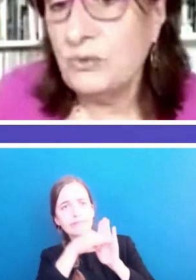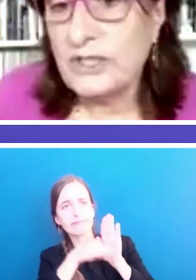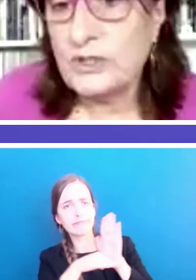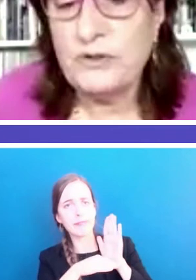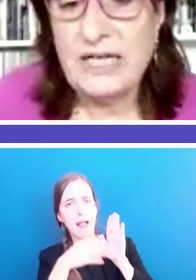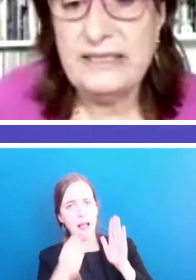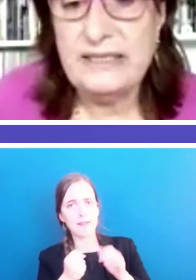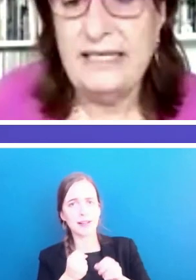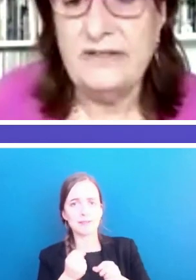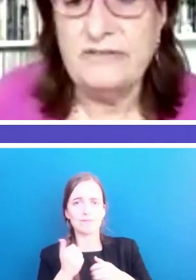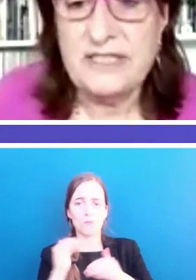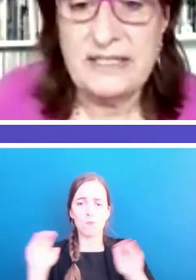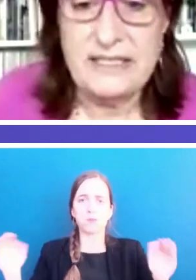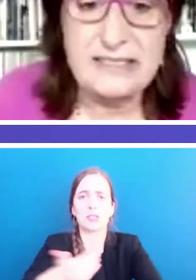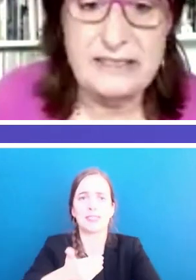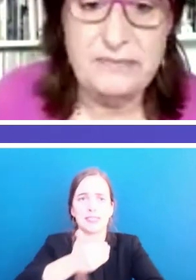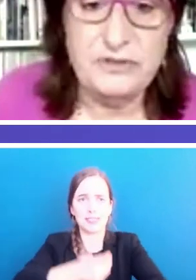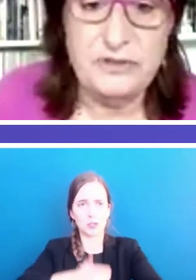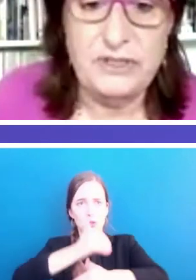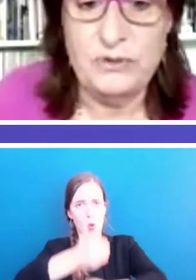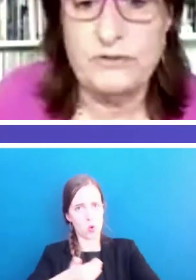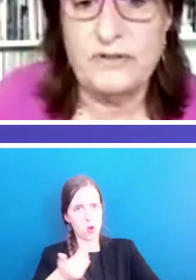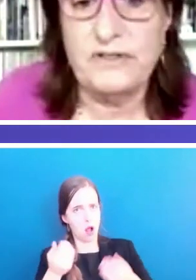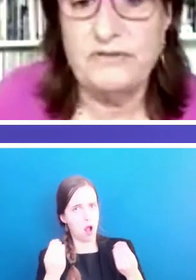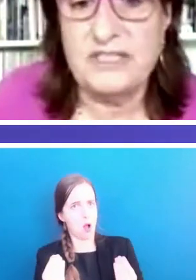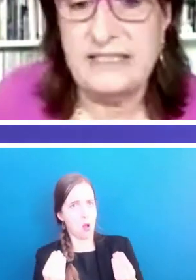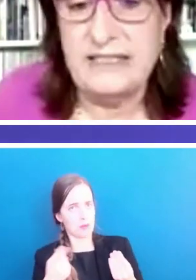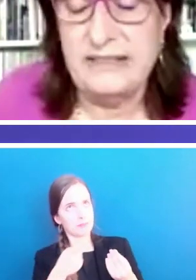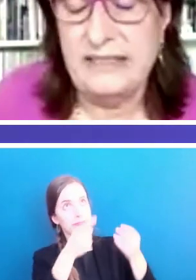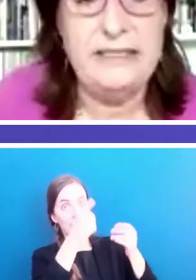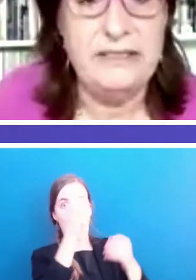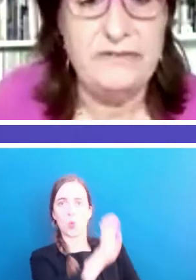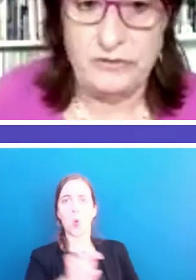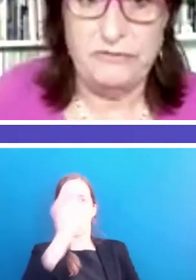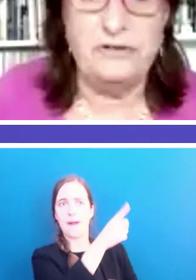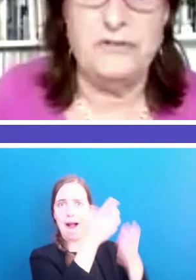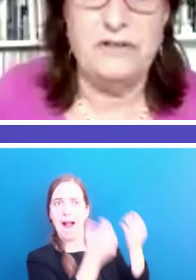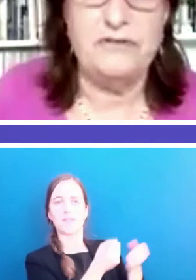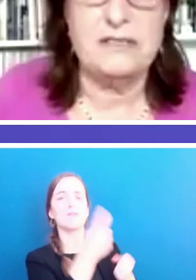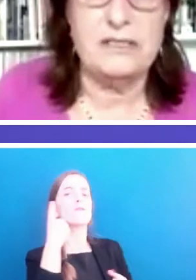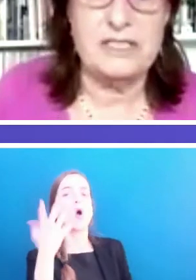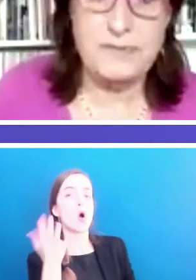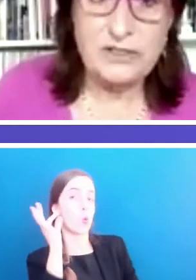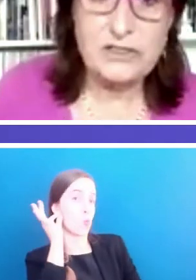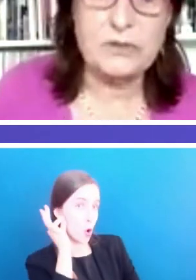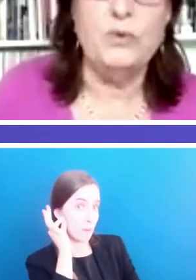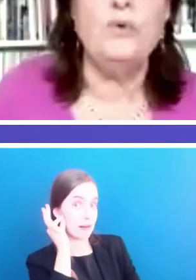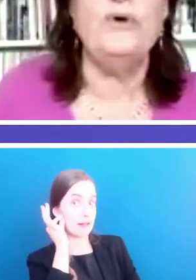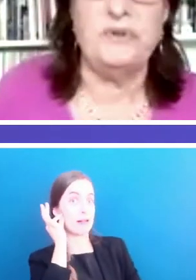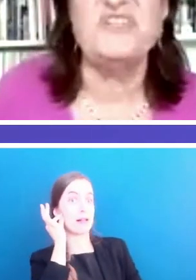بالنساء والفتيات؟ فإذا سؤالين لناديا، وكما ذكرت